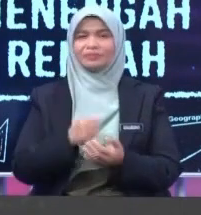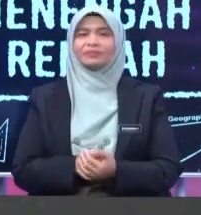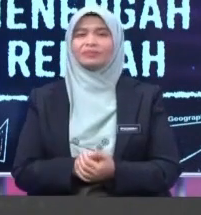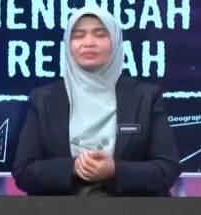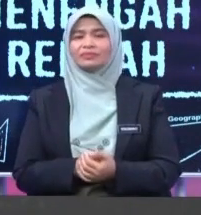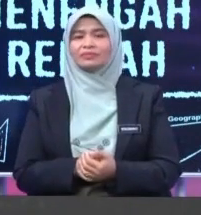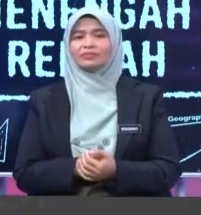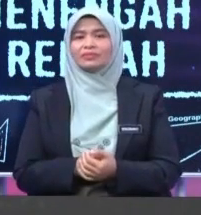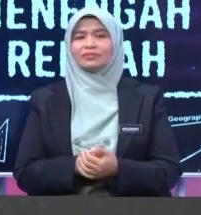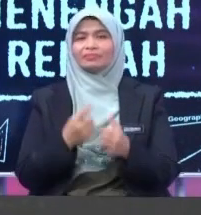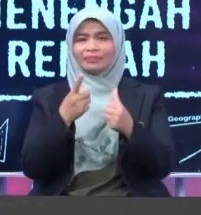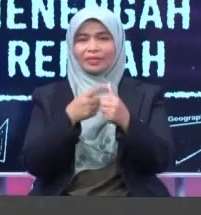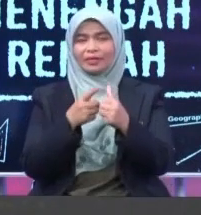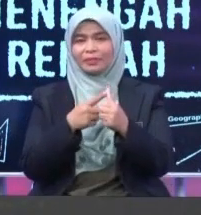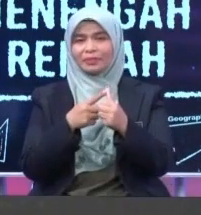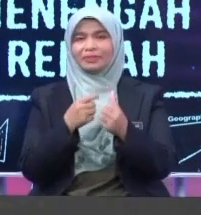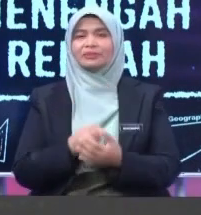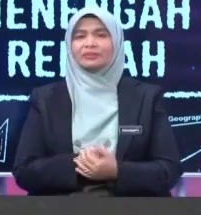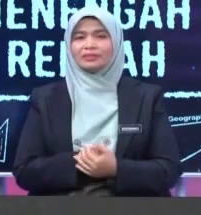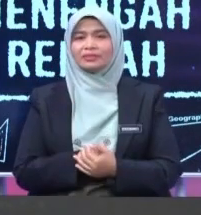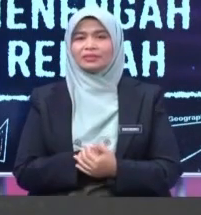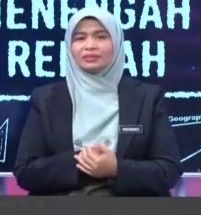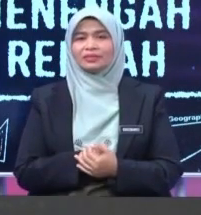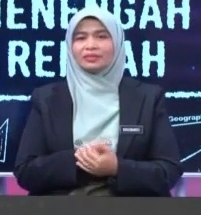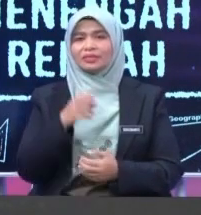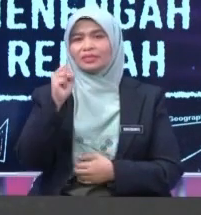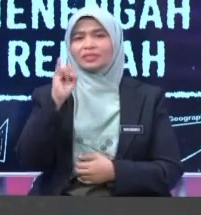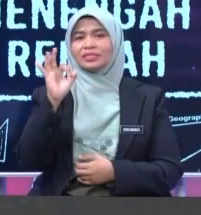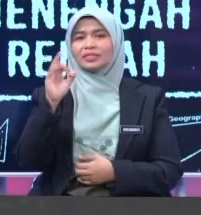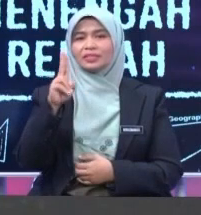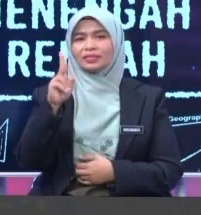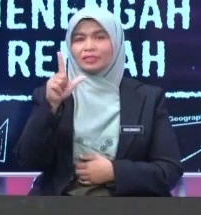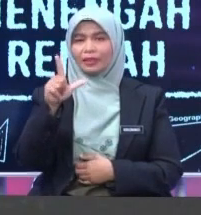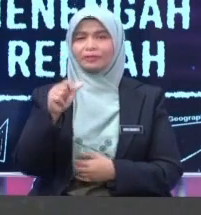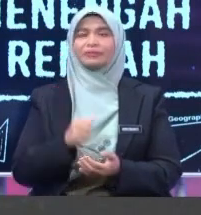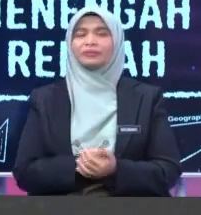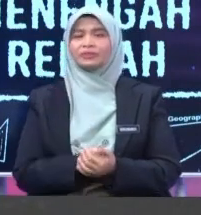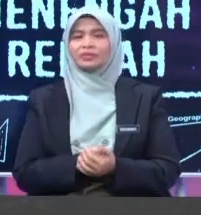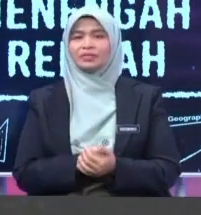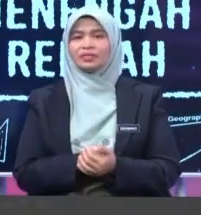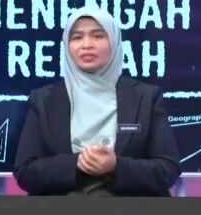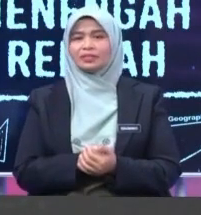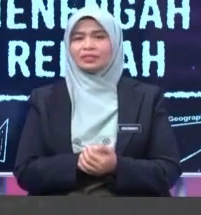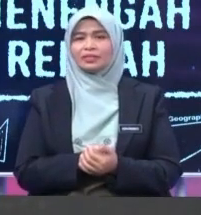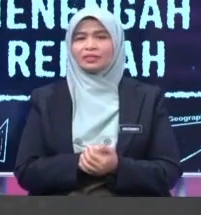demi seorang. Yang pertama, Saiful Adnin bin Saiful Anwar.